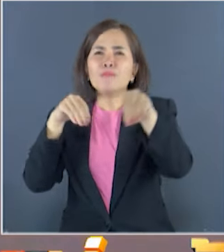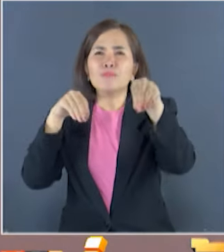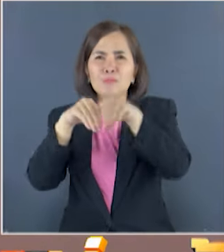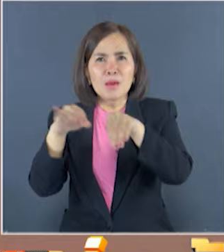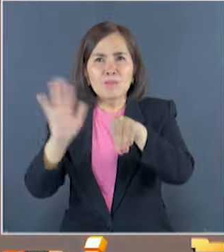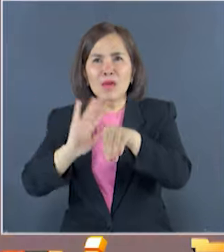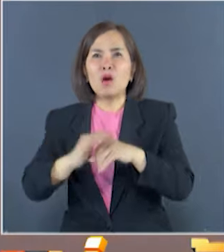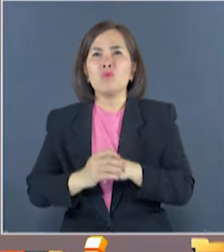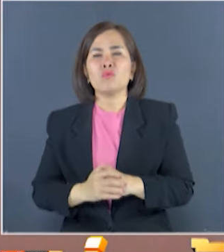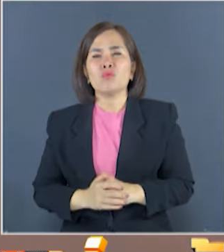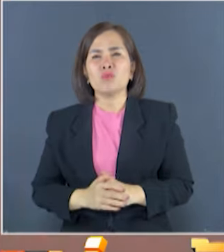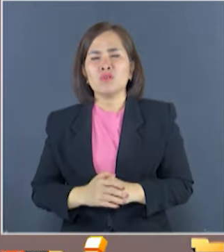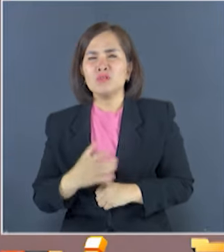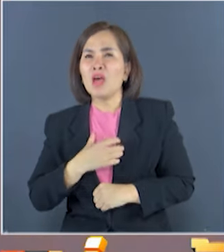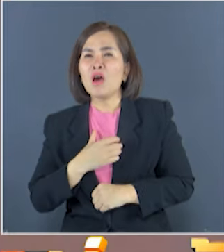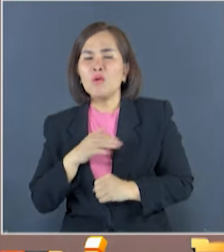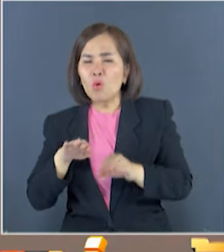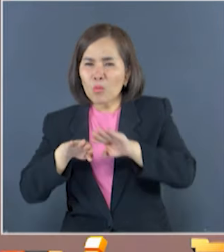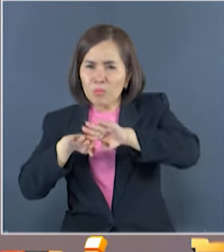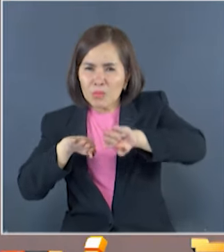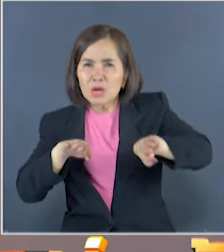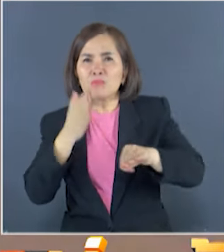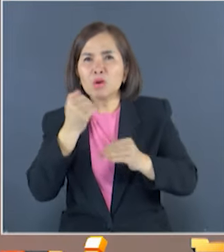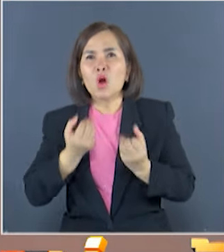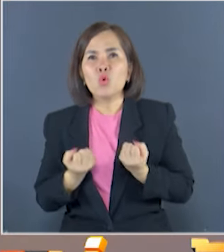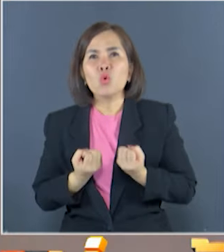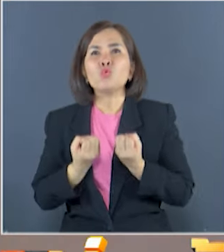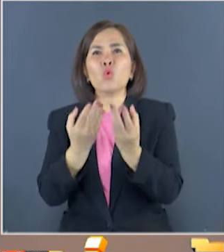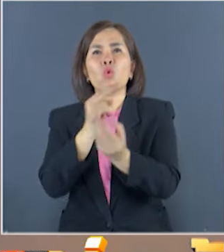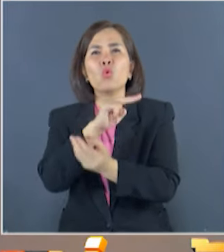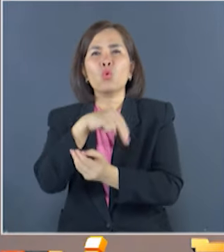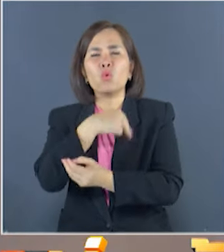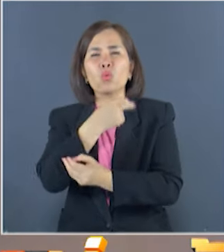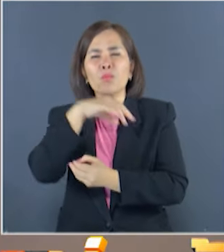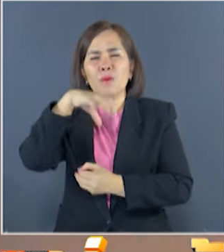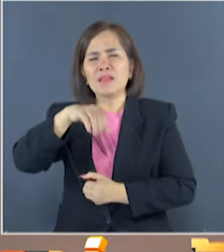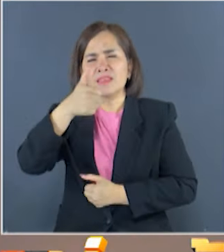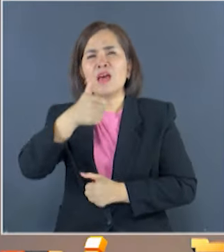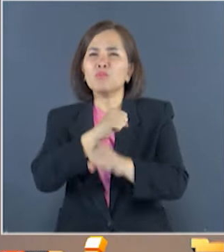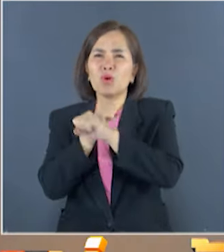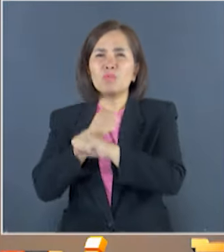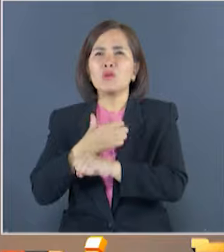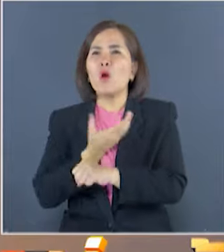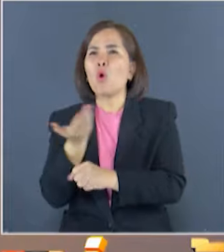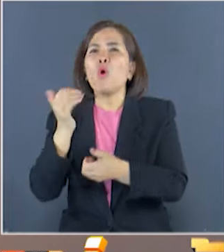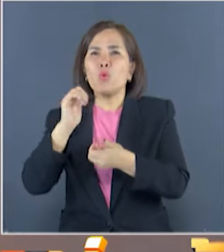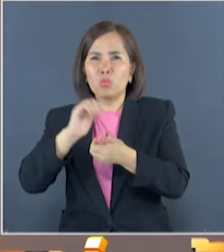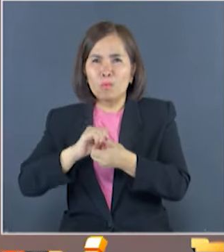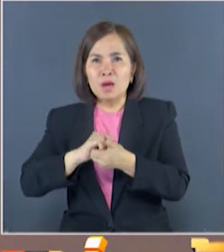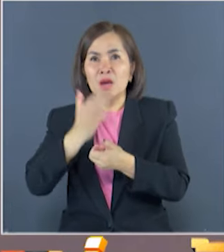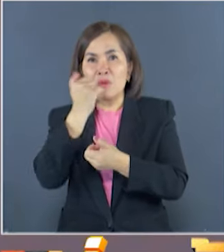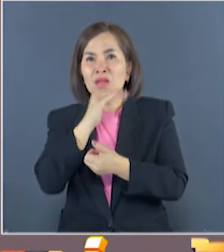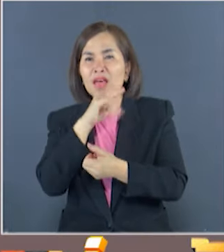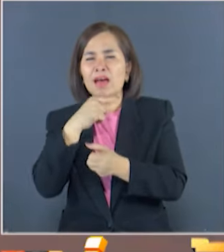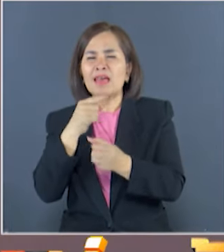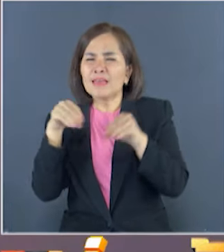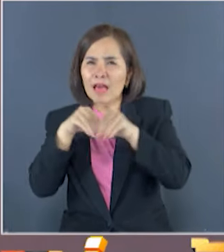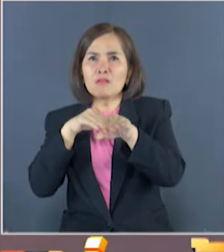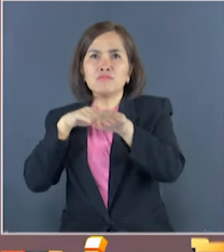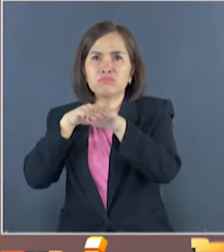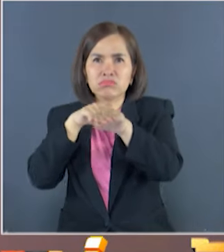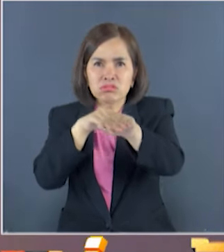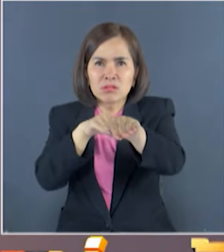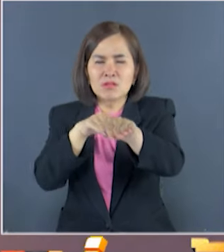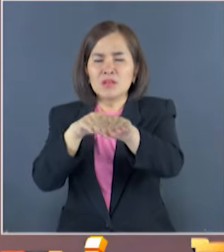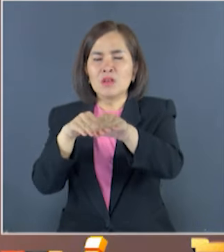ถกู้ภัยเนี่ยส่งคนป่วยถึงโรงพยาบาลได้อย่างสะดวกและปลอดภัยด้วยเพราะคุณผู้ชมครับการกระทำแบบนี้นอกจากจะเสี่ยงทำให้เกิดอุบัติเหตุแล้วผิดกฎหมายน